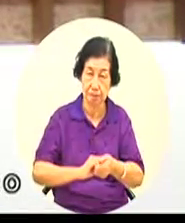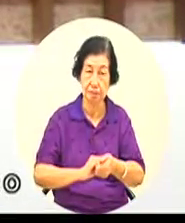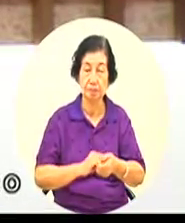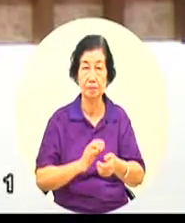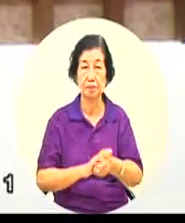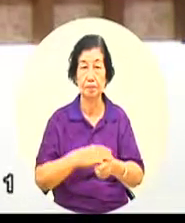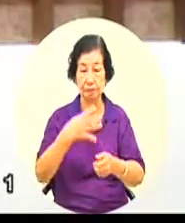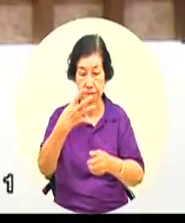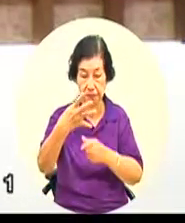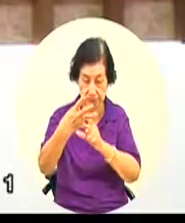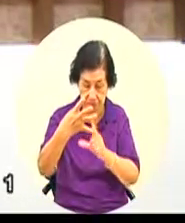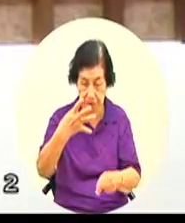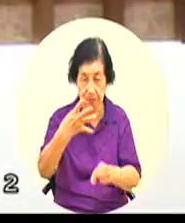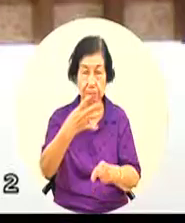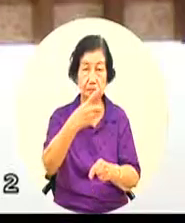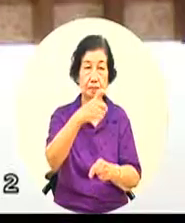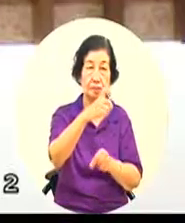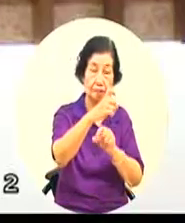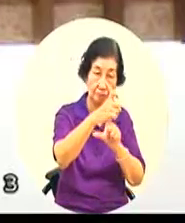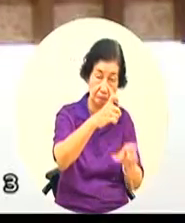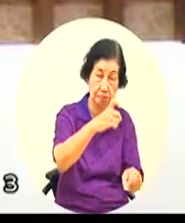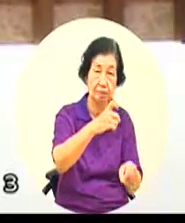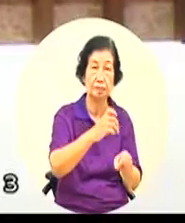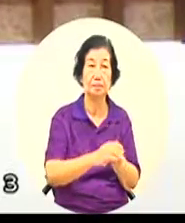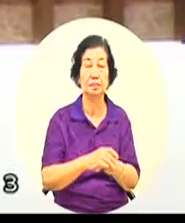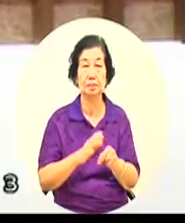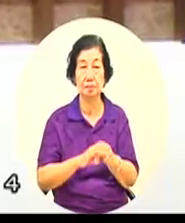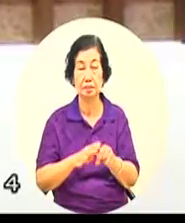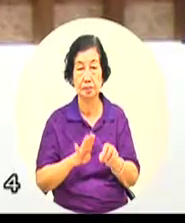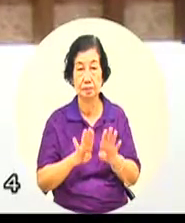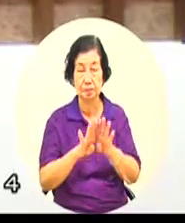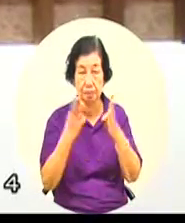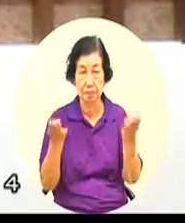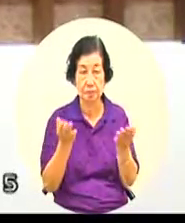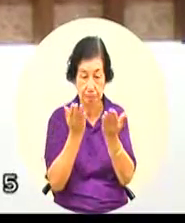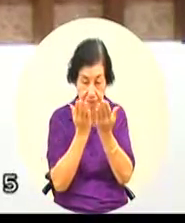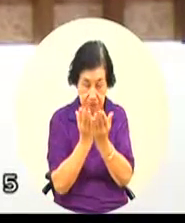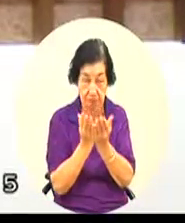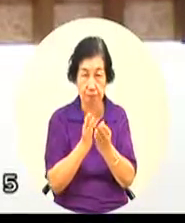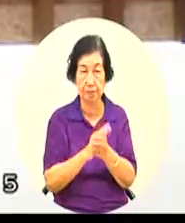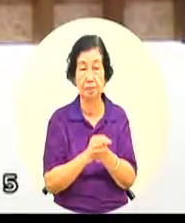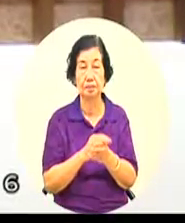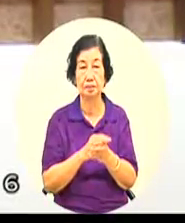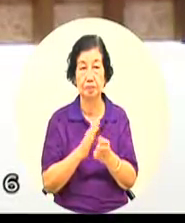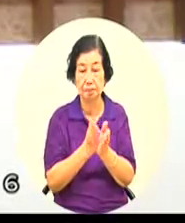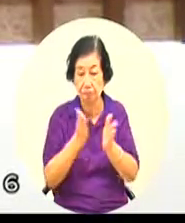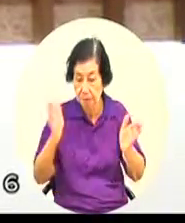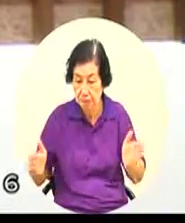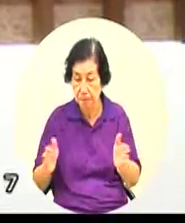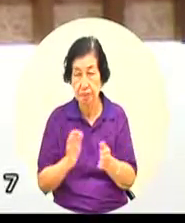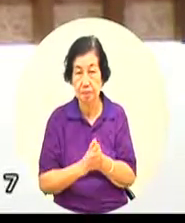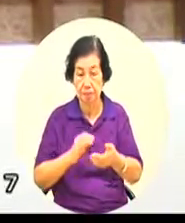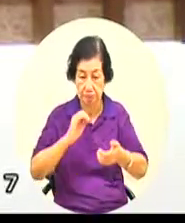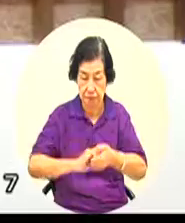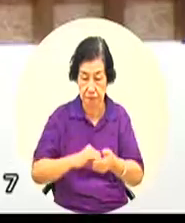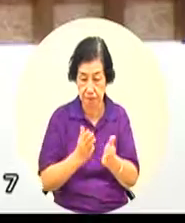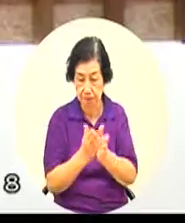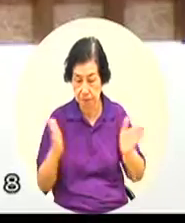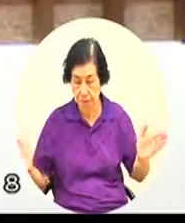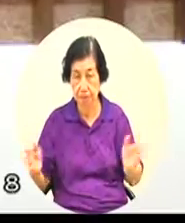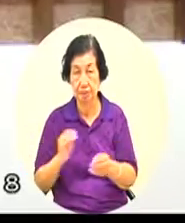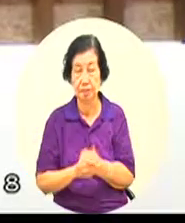十月。 对，就开学之后的那一次。 对。 啊，所以是一个学年是两次。 那是定期，那是定期的。哎，那还有不定